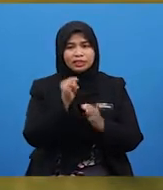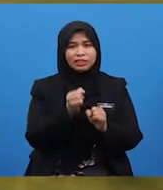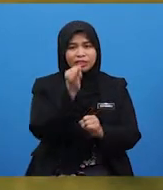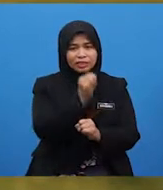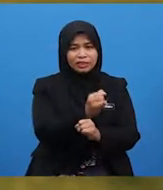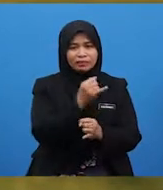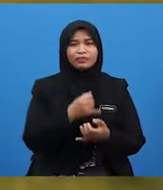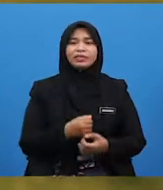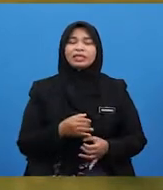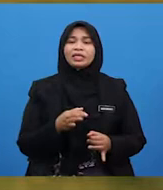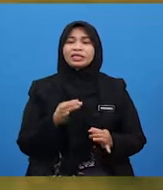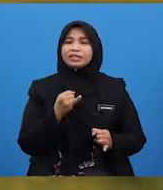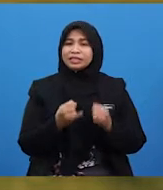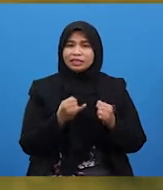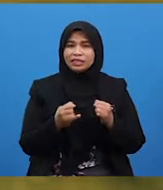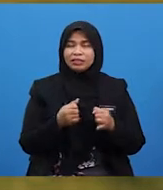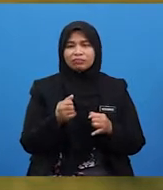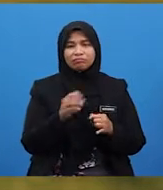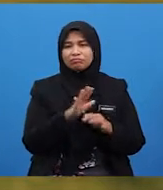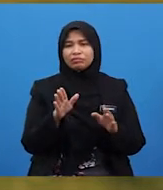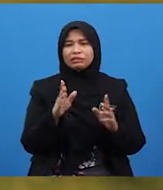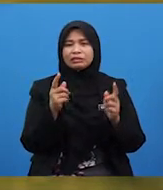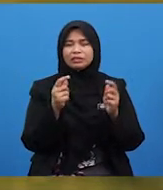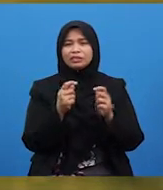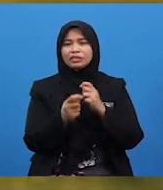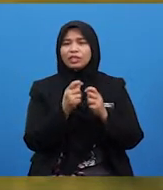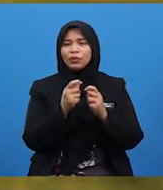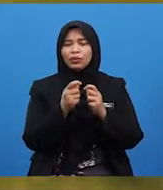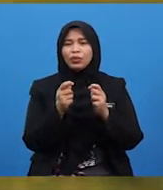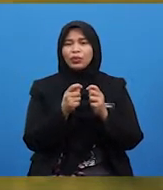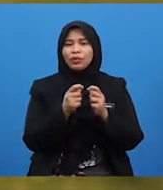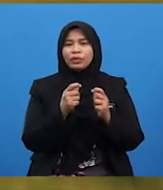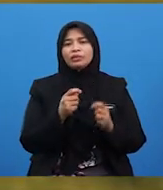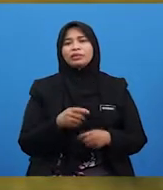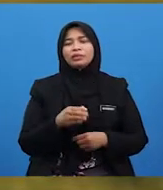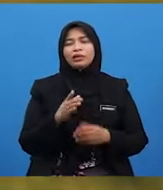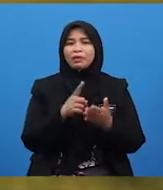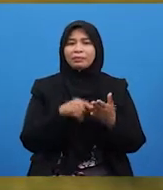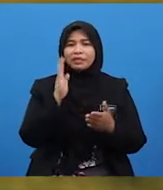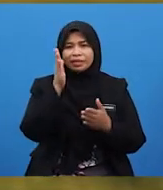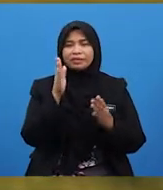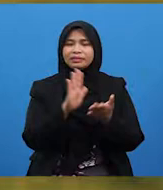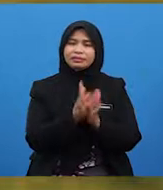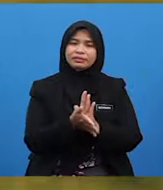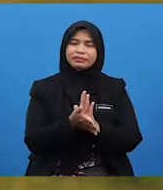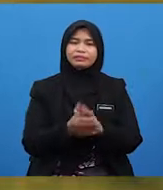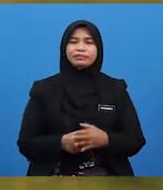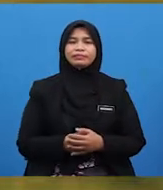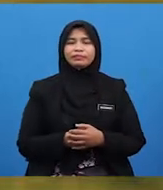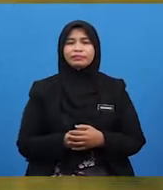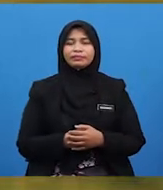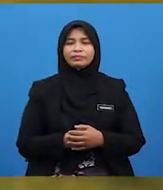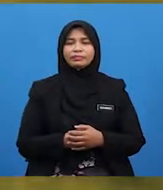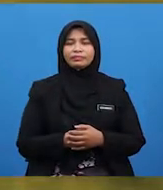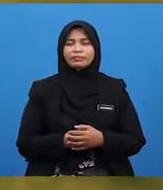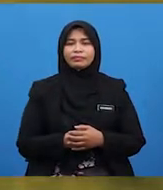Cuba berfikir, jika kamu tidak bertegur sapa dengan jiran sebelah kamu, apa akan terjadi?